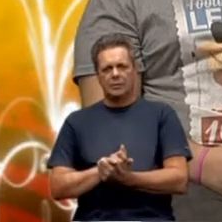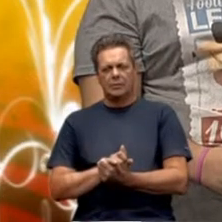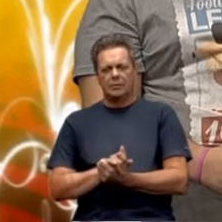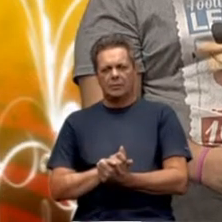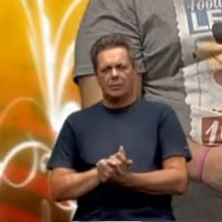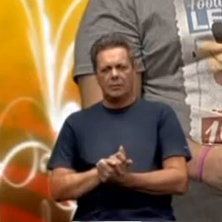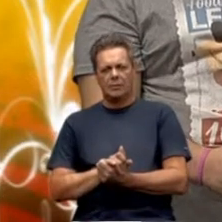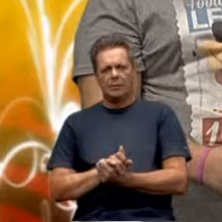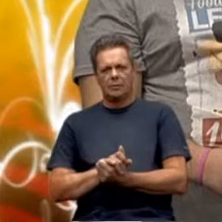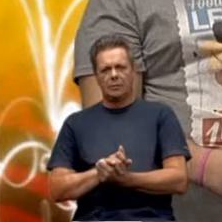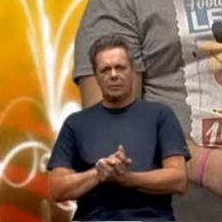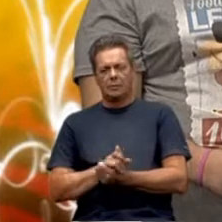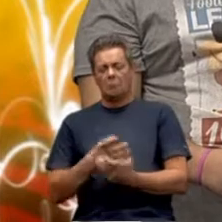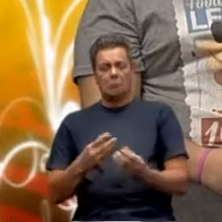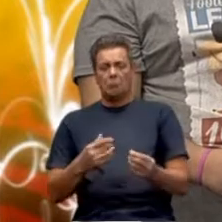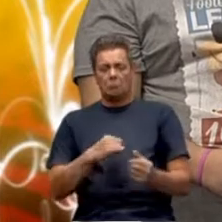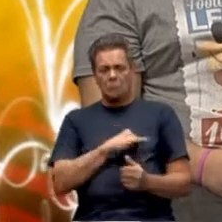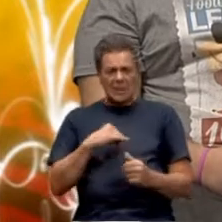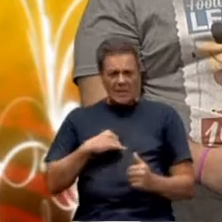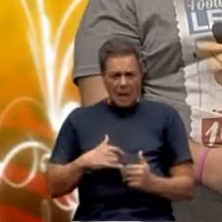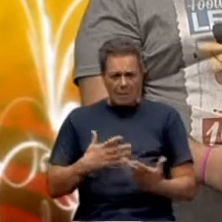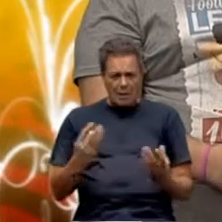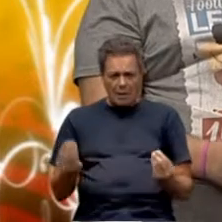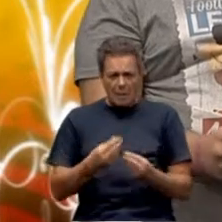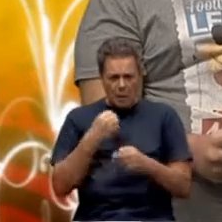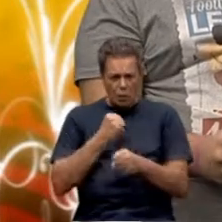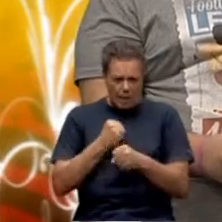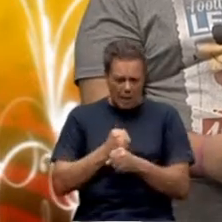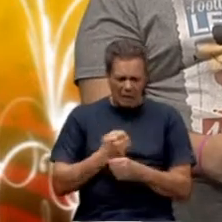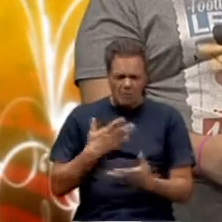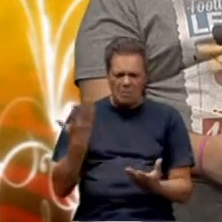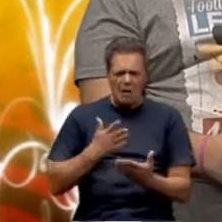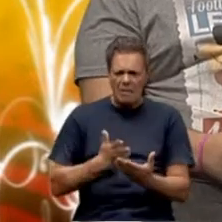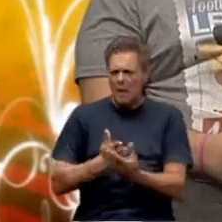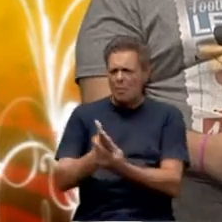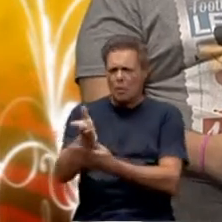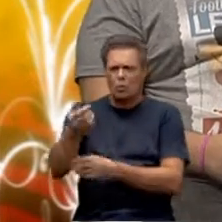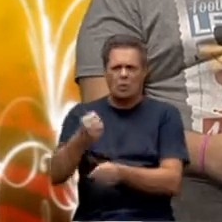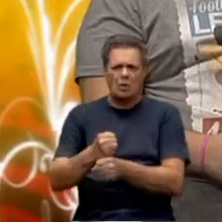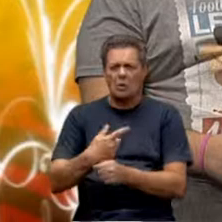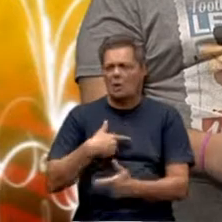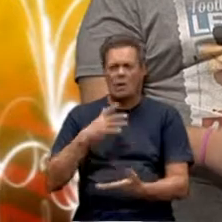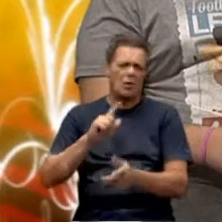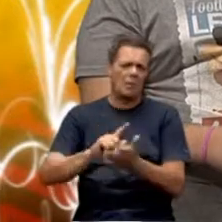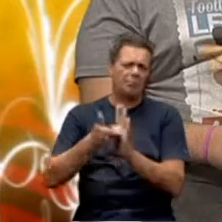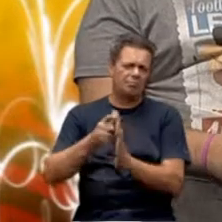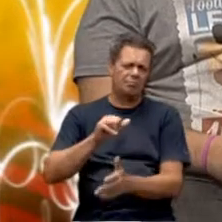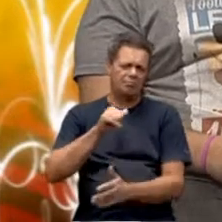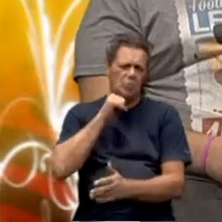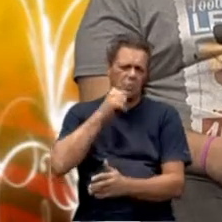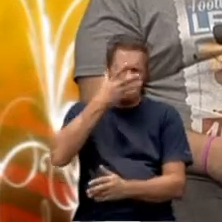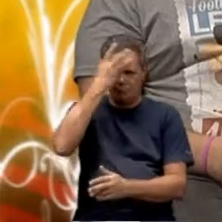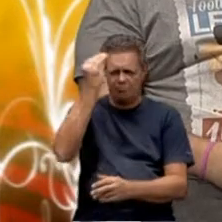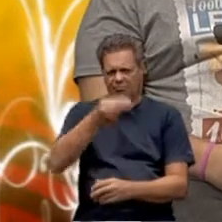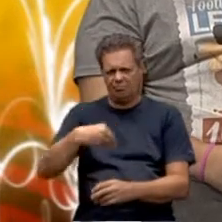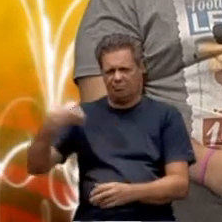da nešto i naprave. Da. Da ne prođu sad kroz te radionice i zaborave ih odmah drugi dan kada nisu bile. Da, bilo mi je krasno, dobro,